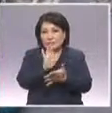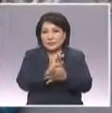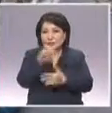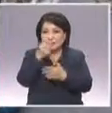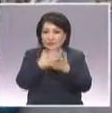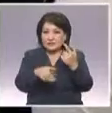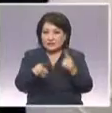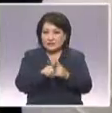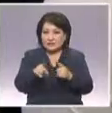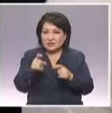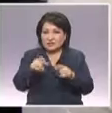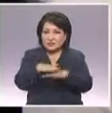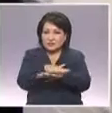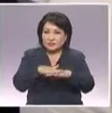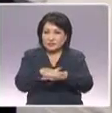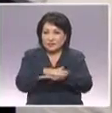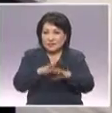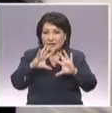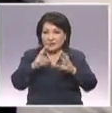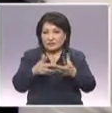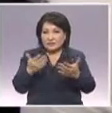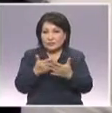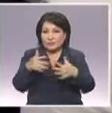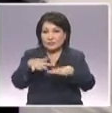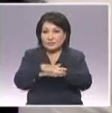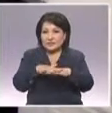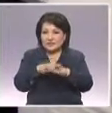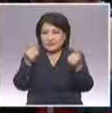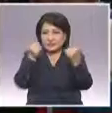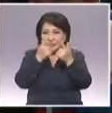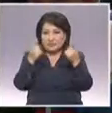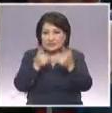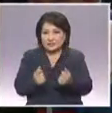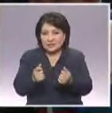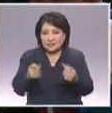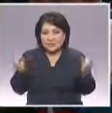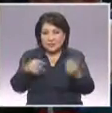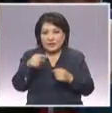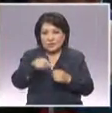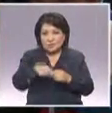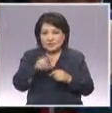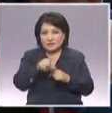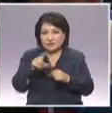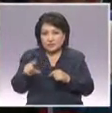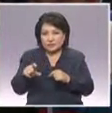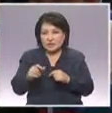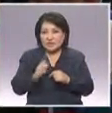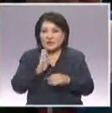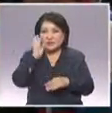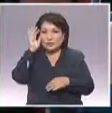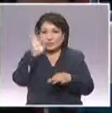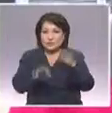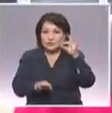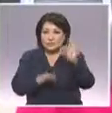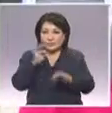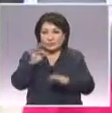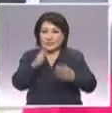халық ығы-жығы. Әлемнің әйгілі бұқаралық ақпарат құралдарының өкілдерінің бәрі осында жүр. Күні-түні тыңбай қызмет